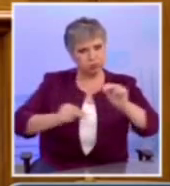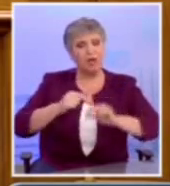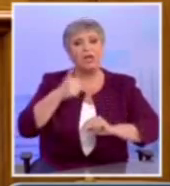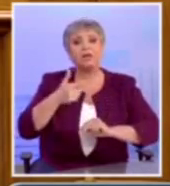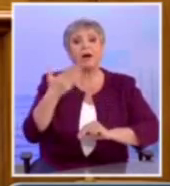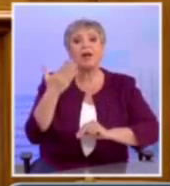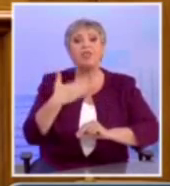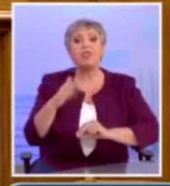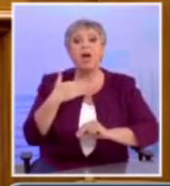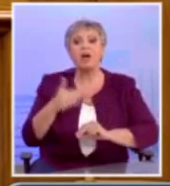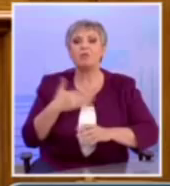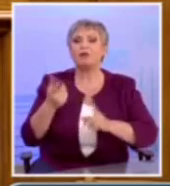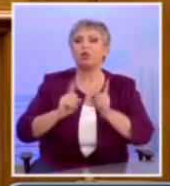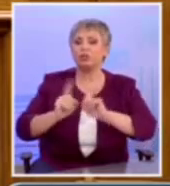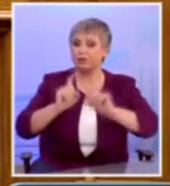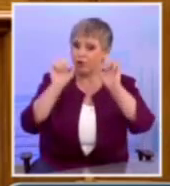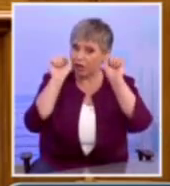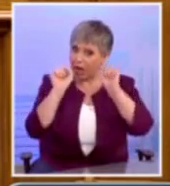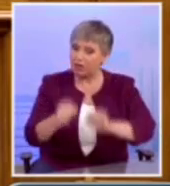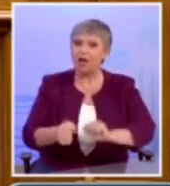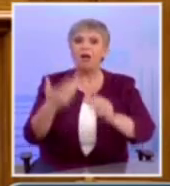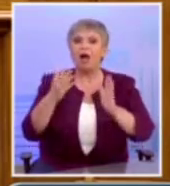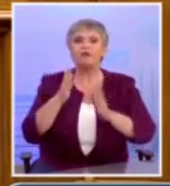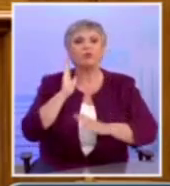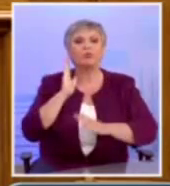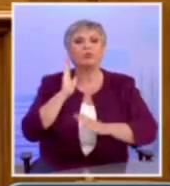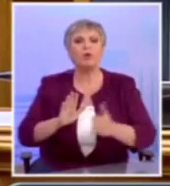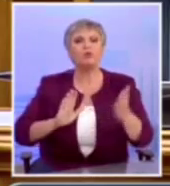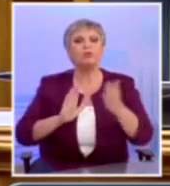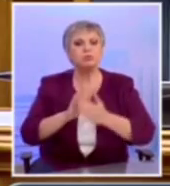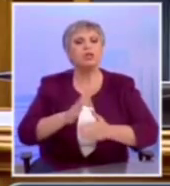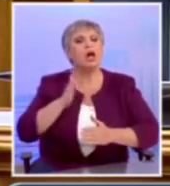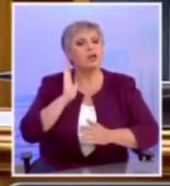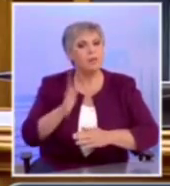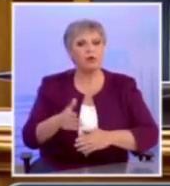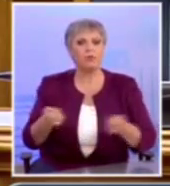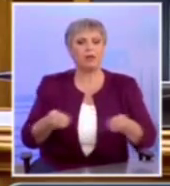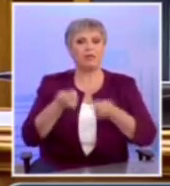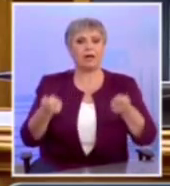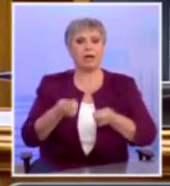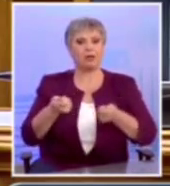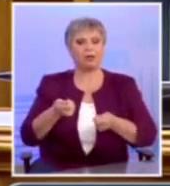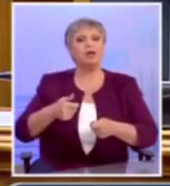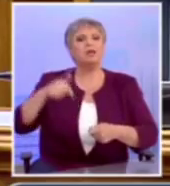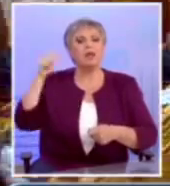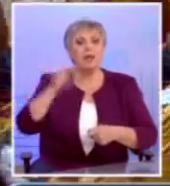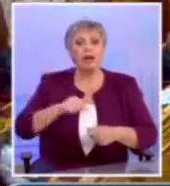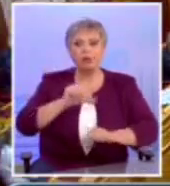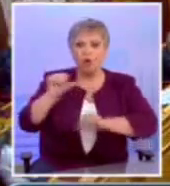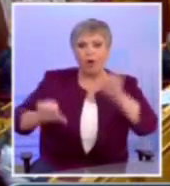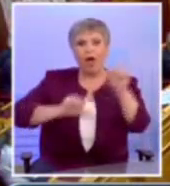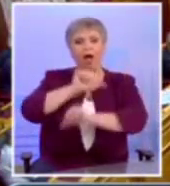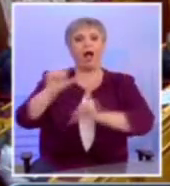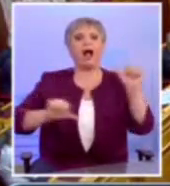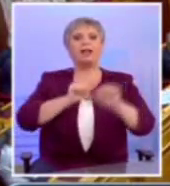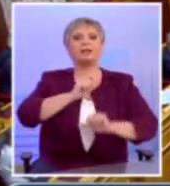τέσσερα άλλα στοιχεία που βάλανε. Άρα αυτό άλλαξε την πολιτική πραγματικότητα αυτής της χώρας,